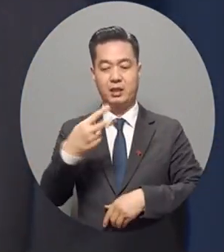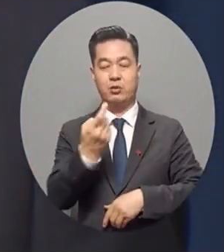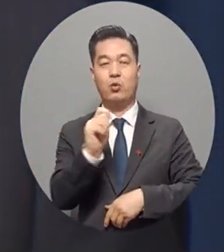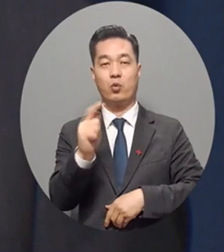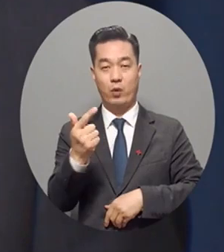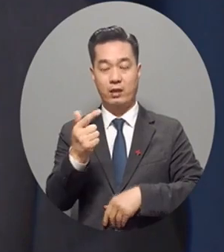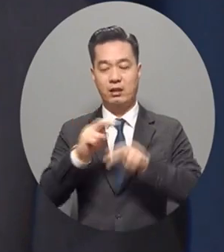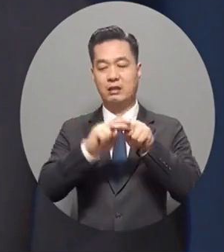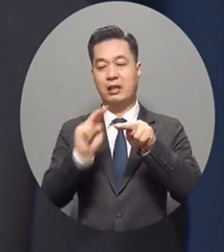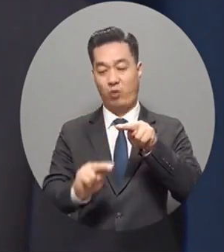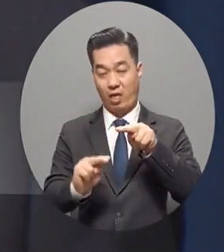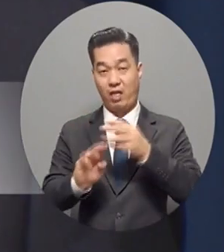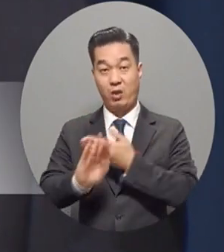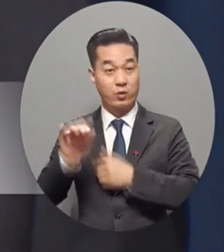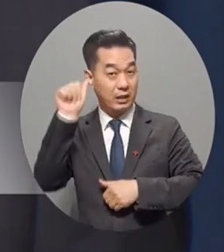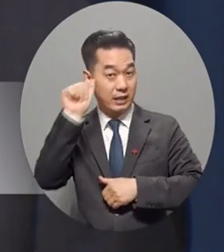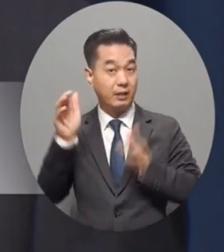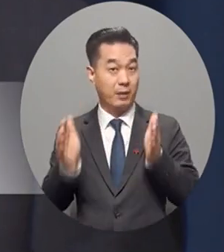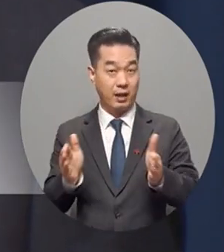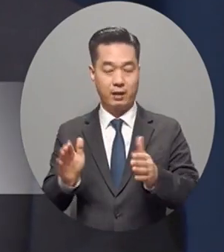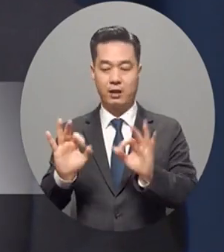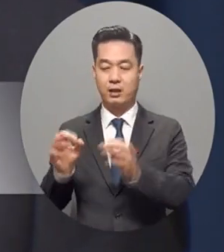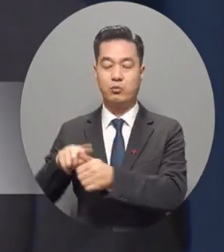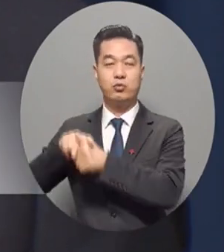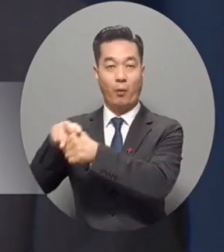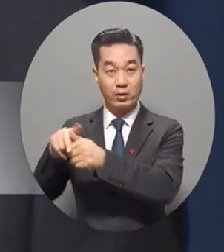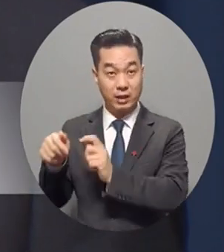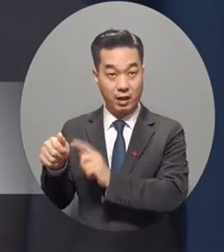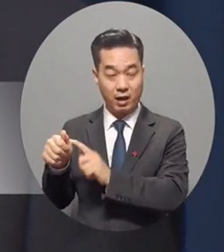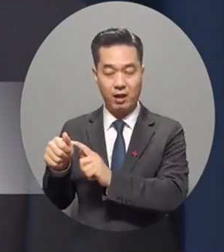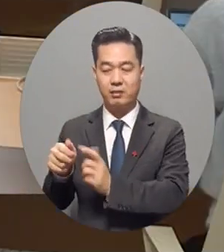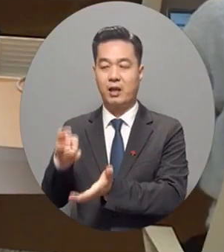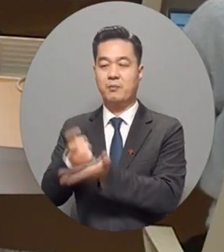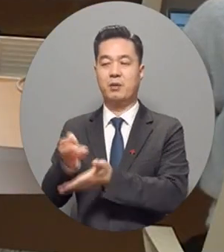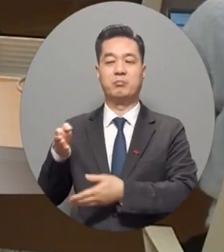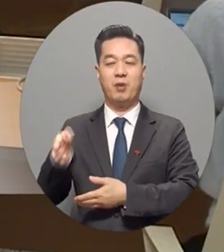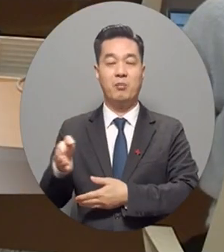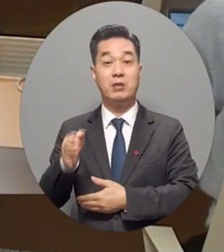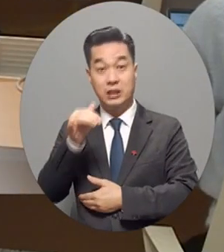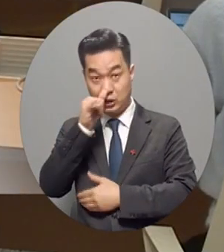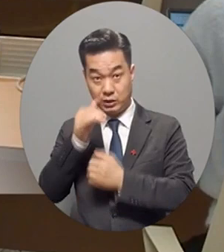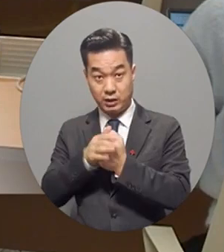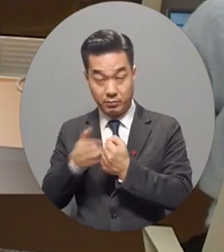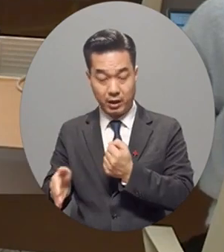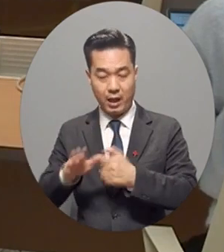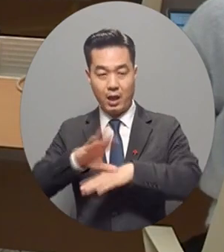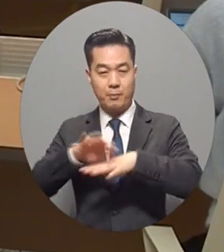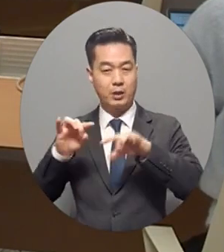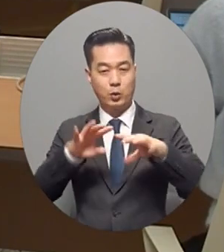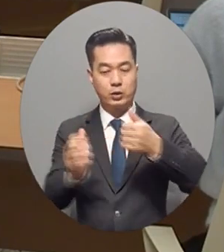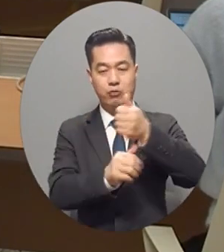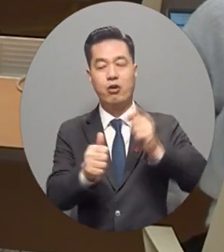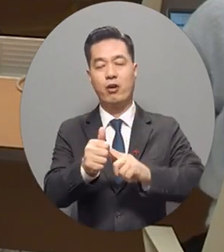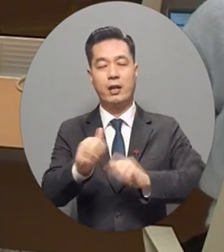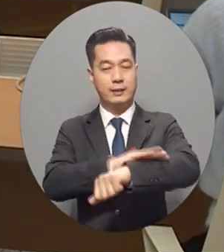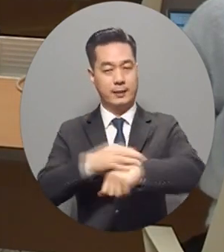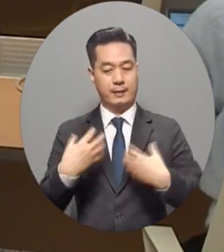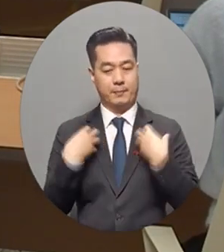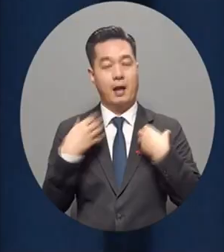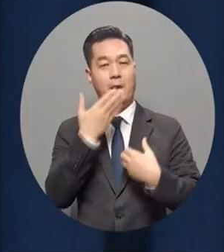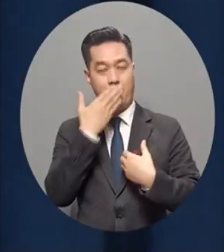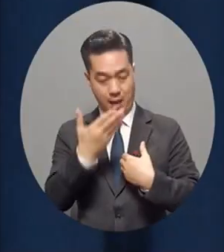만입니다. 대통령실은 김 후보자가 법조인 경력을 바탕으로 방통위를 이끌 적임자라고